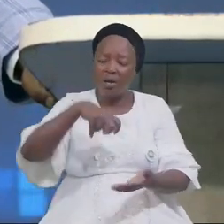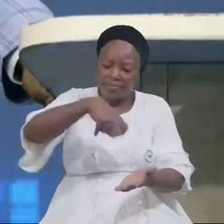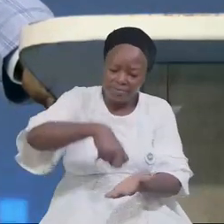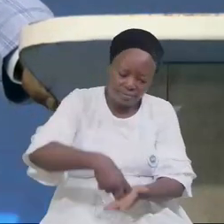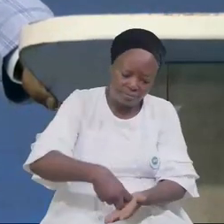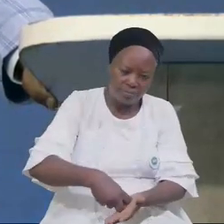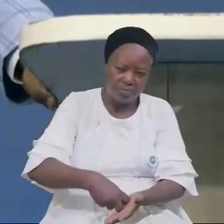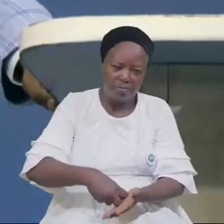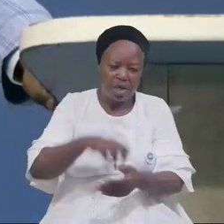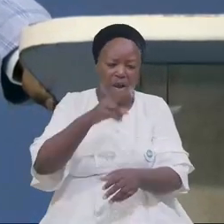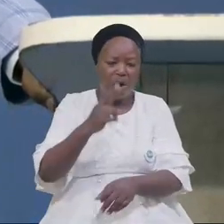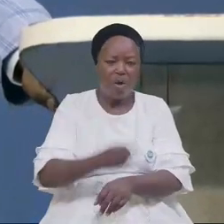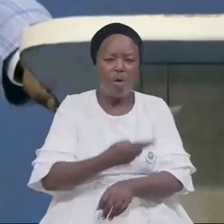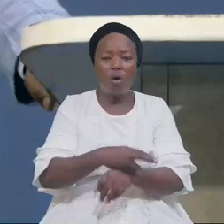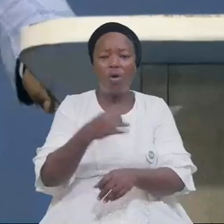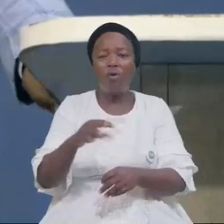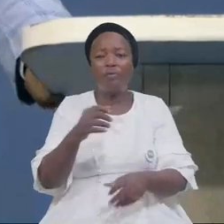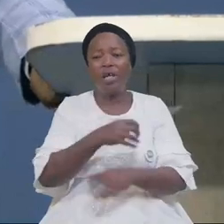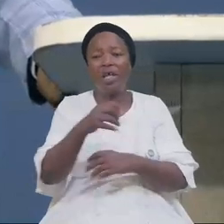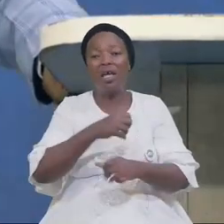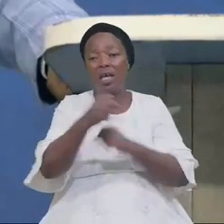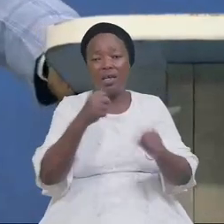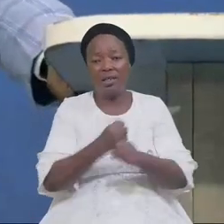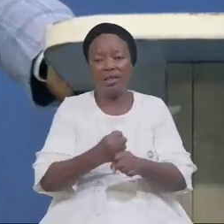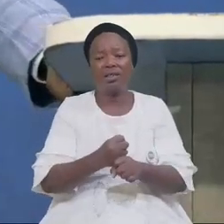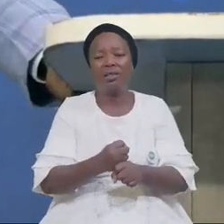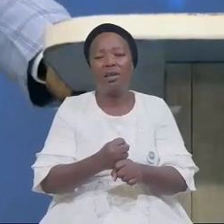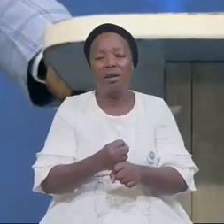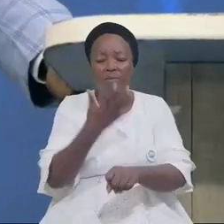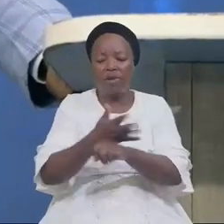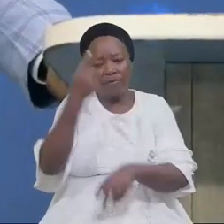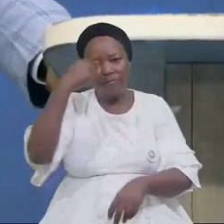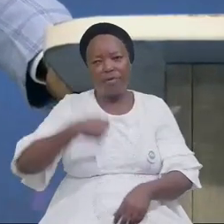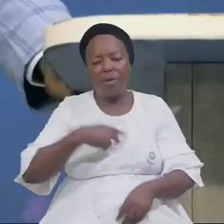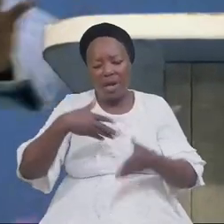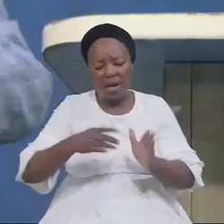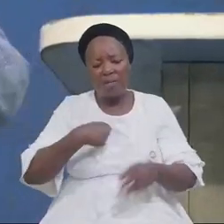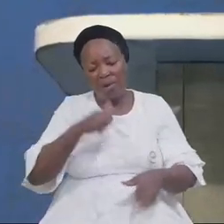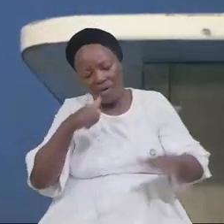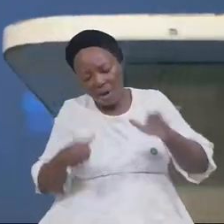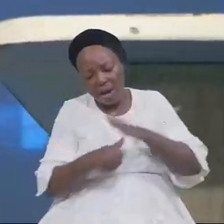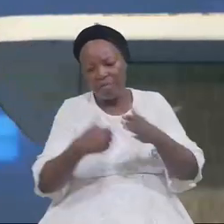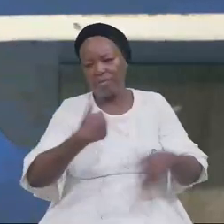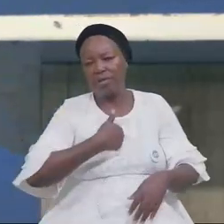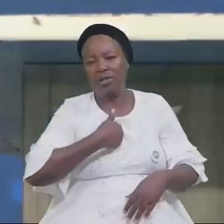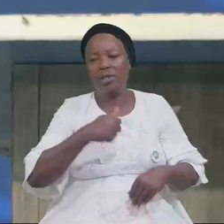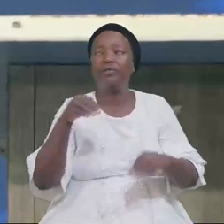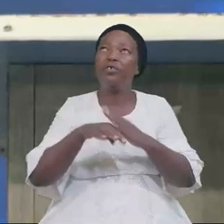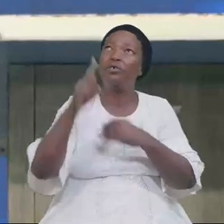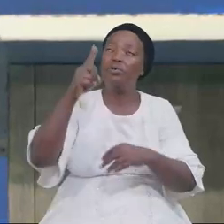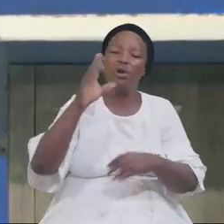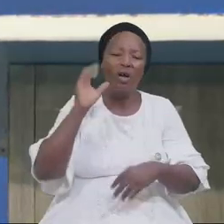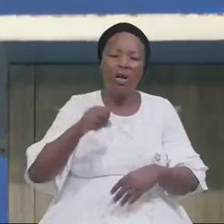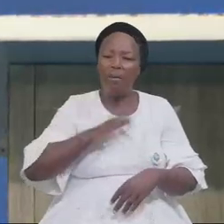Roc antique, cache-moi, que je me réfugie en toi. Est-ce que